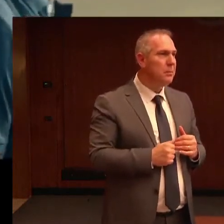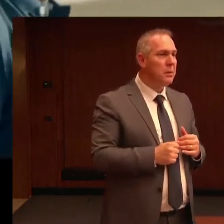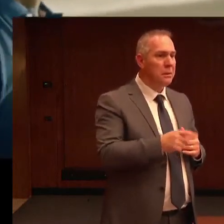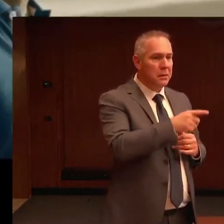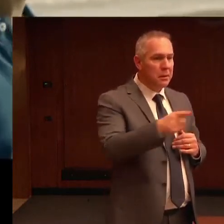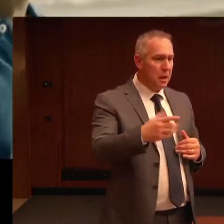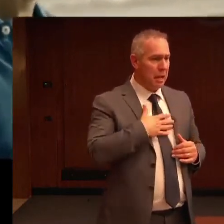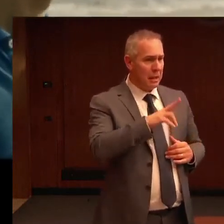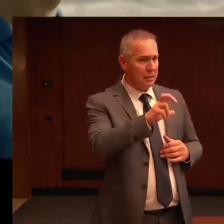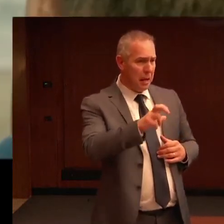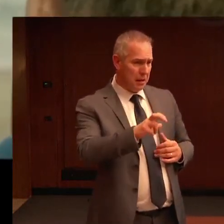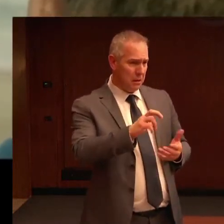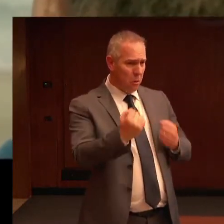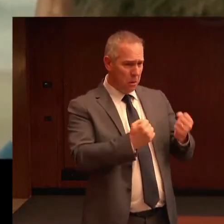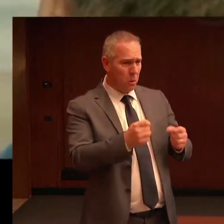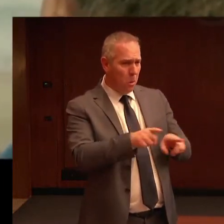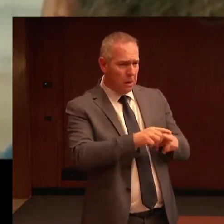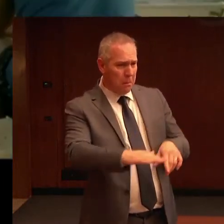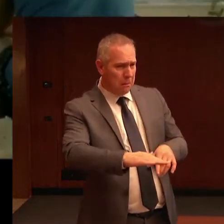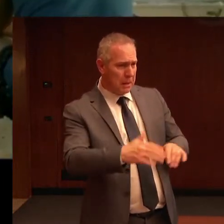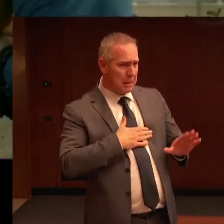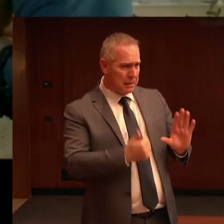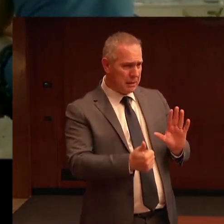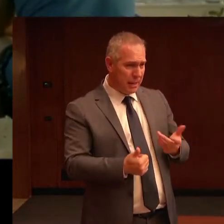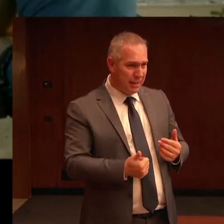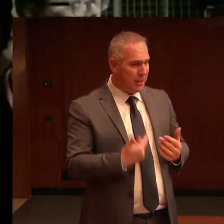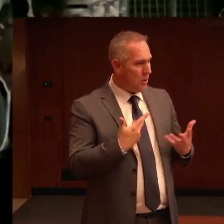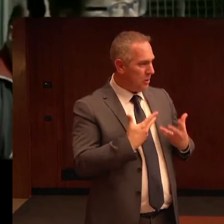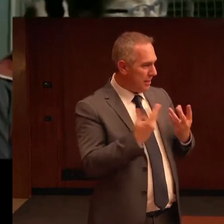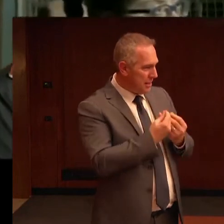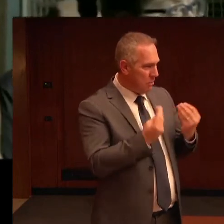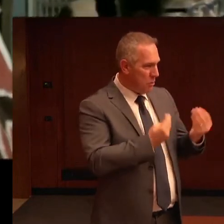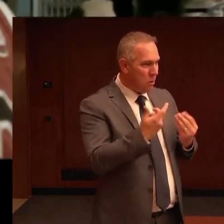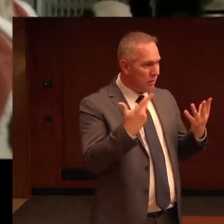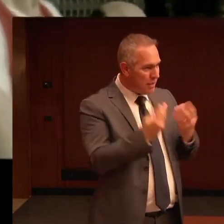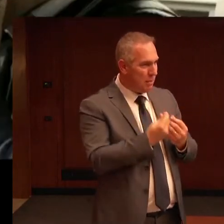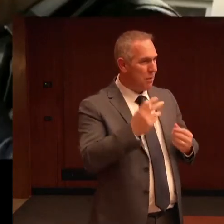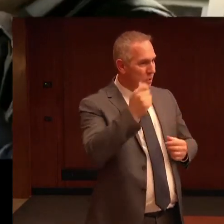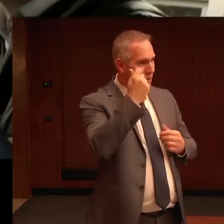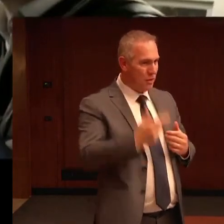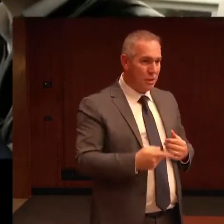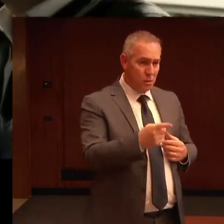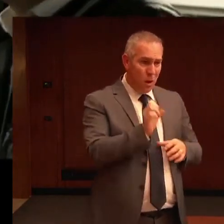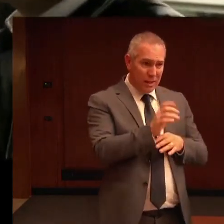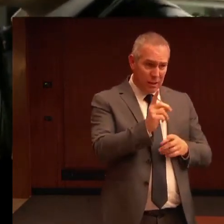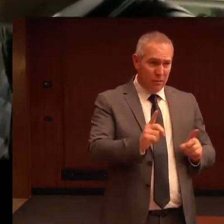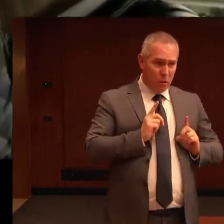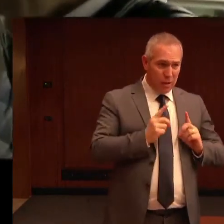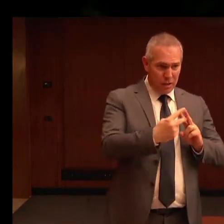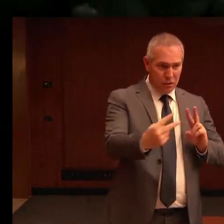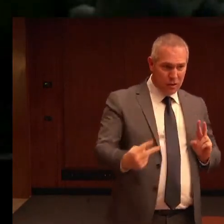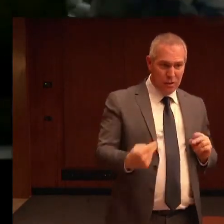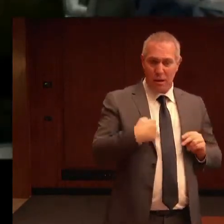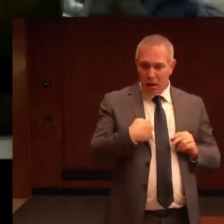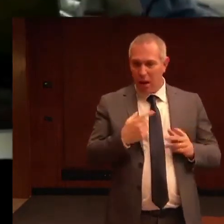che si comportano come bambini di 6. Sono contento che giochiamo insieme, perché insieme vinceremo. Come allenatore hai il dovere di proteggerli e di difenderli. Proprio così, sono